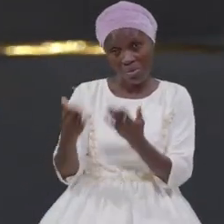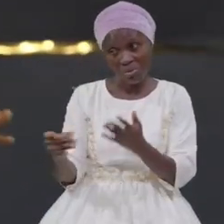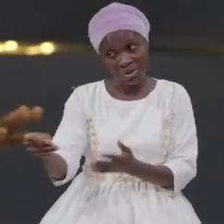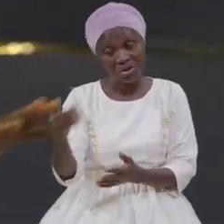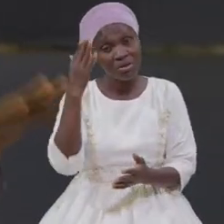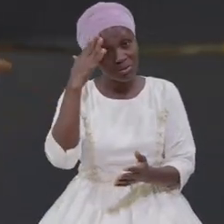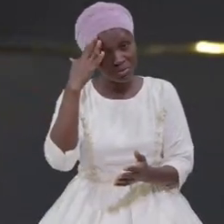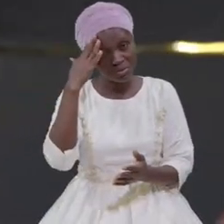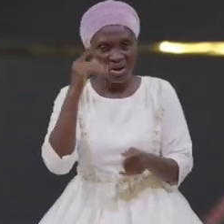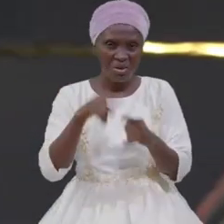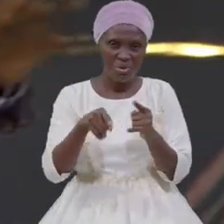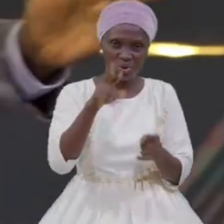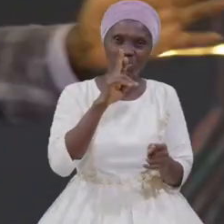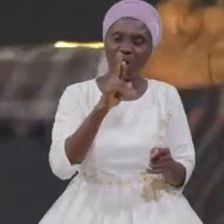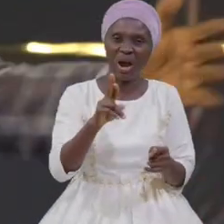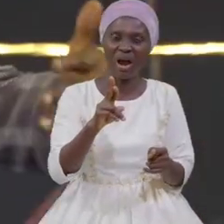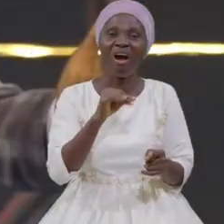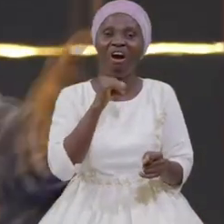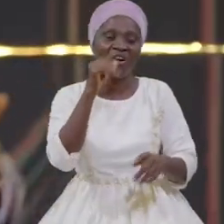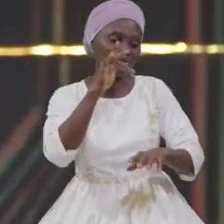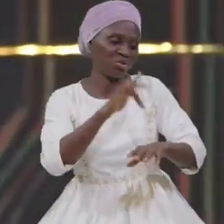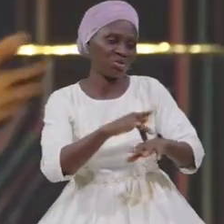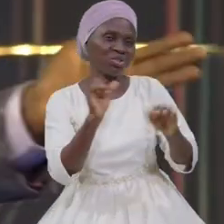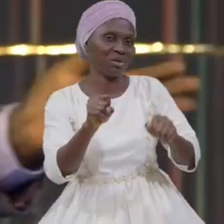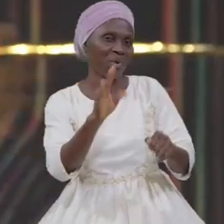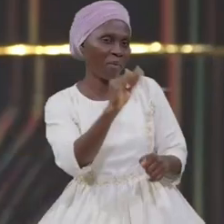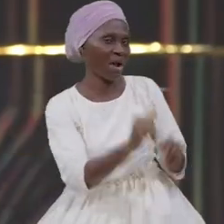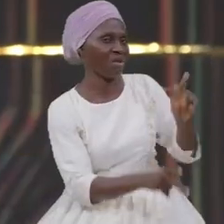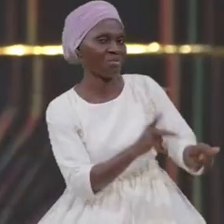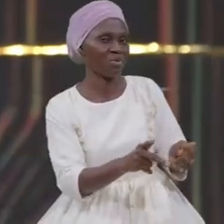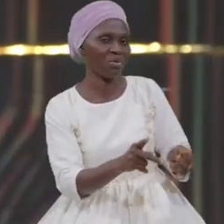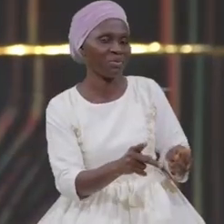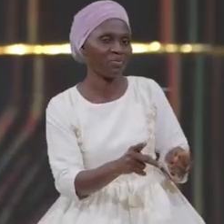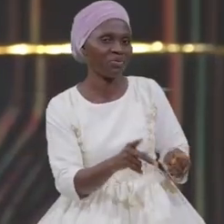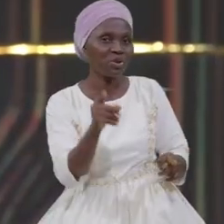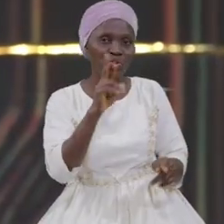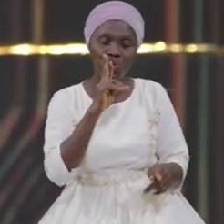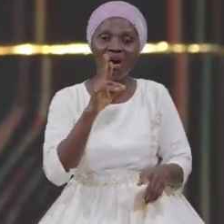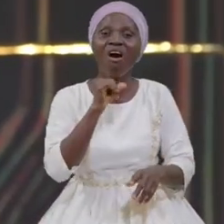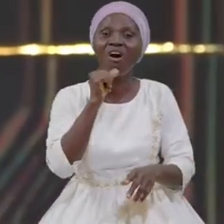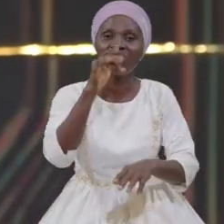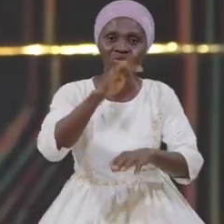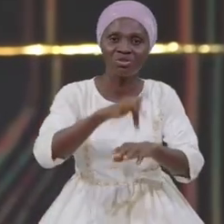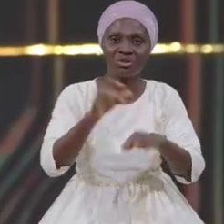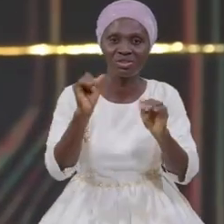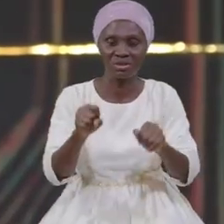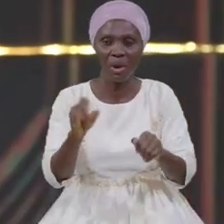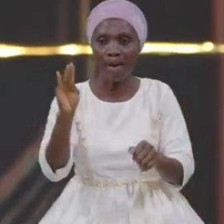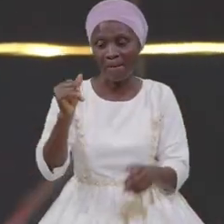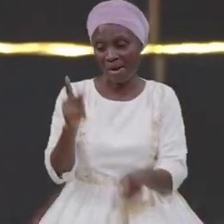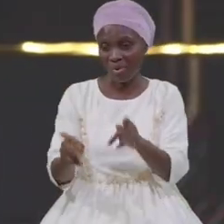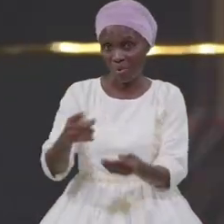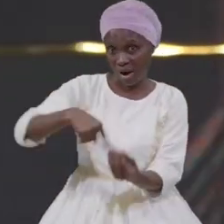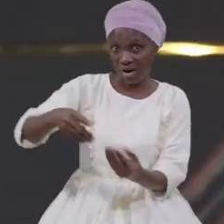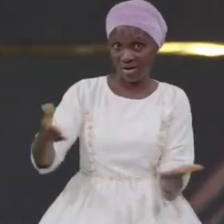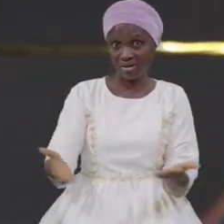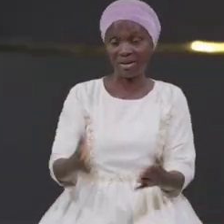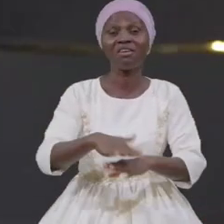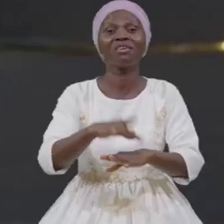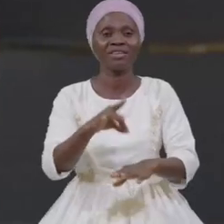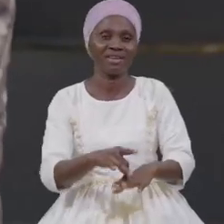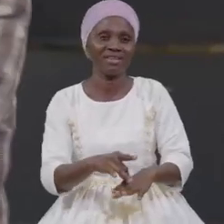intouchable. Pas les gens, tu es intouchable. Pas les gens autour de toi ici-bas. Il dit,